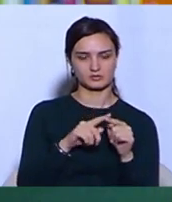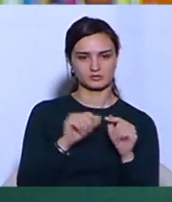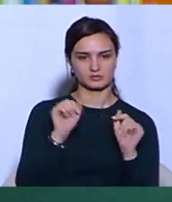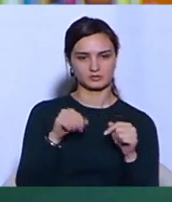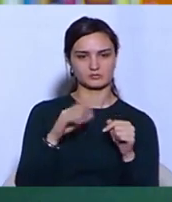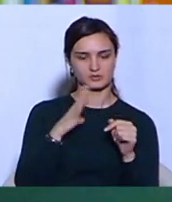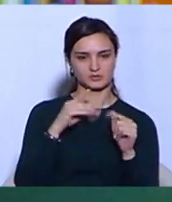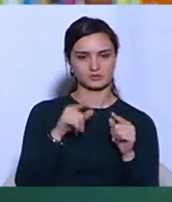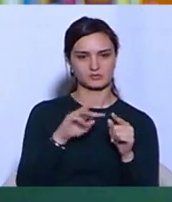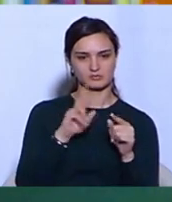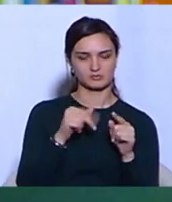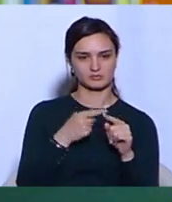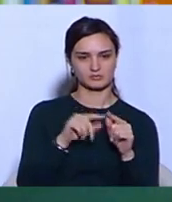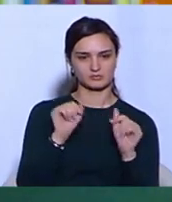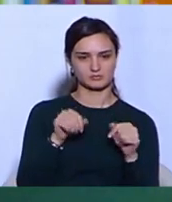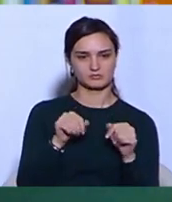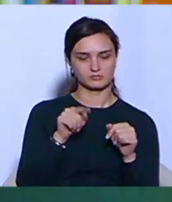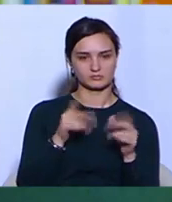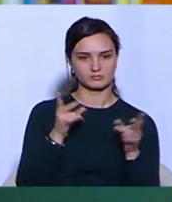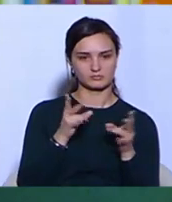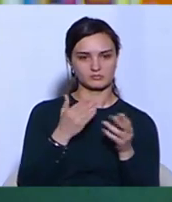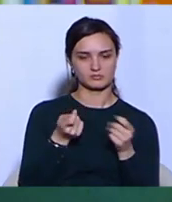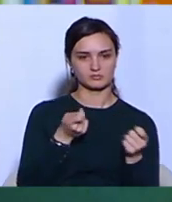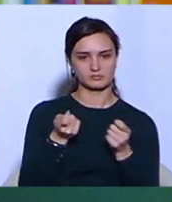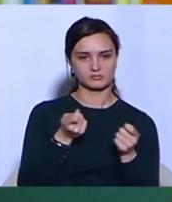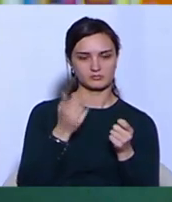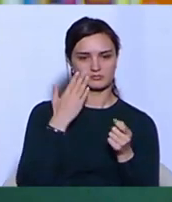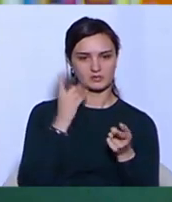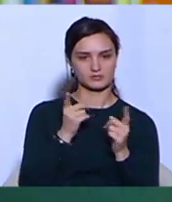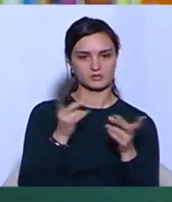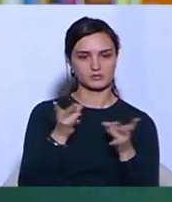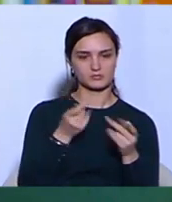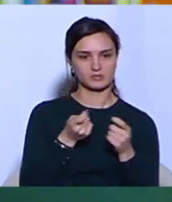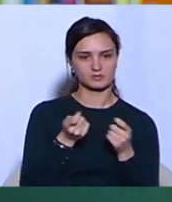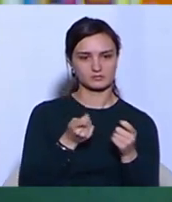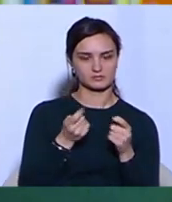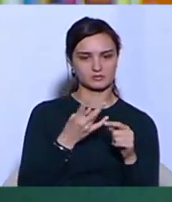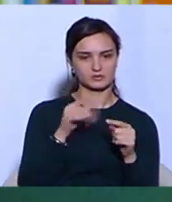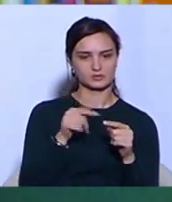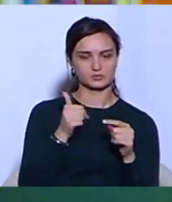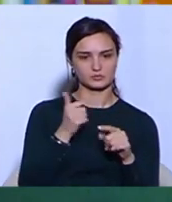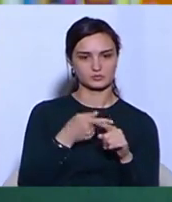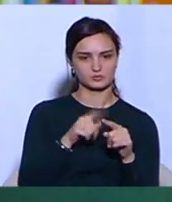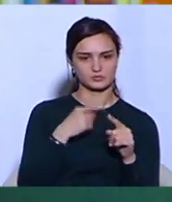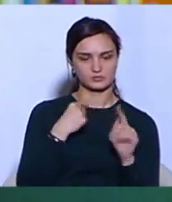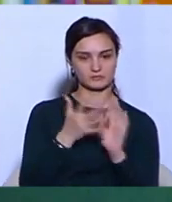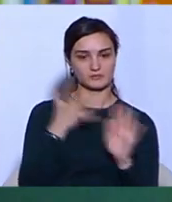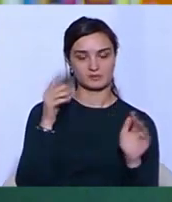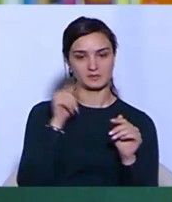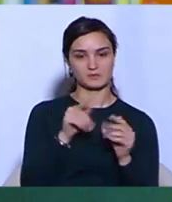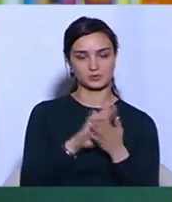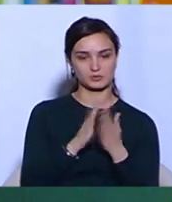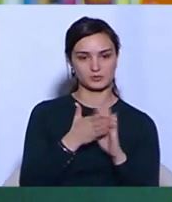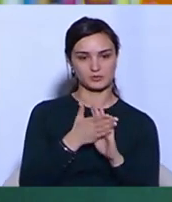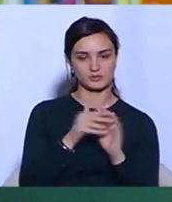შეიძლება გამოვლინდეს და შეიძლება რომ მას სჭირდება მართვა, კი, ნამდვილად სჭირდება მართვა, თუმცა ის თუ როგორ აღვიქვავთ ჩვენ ამ